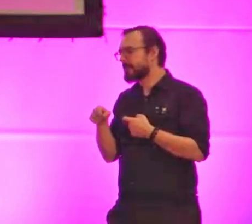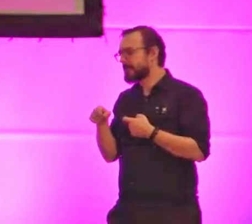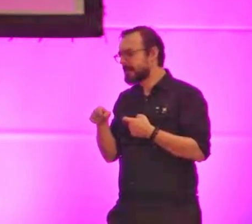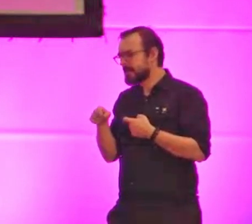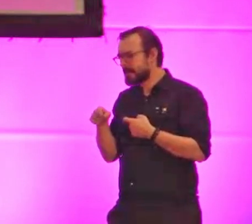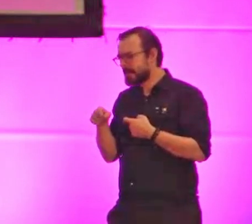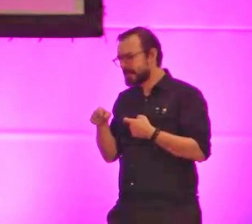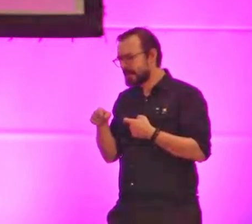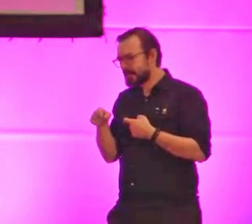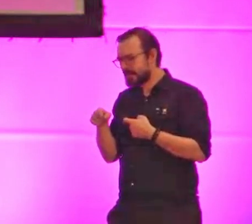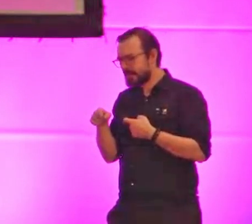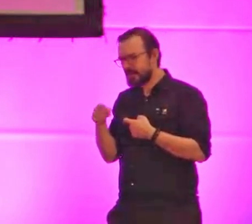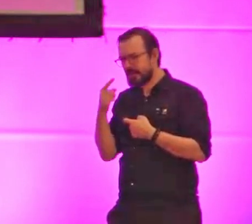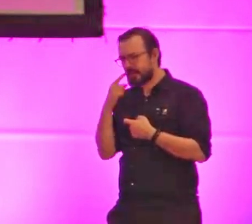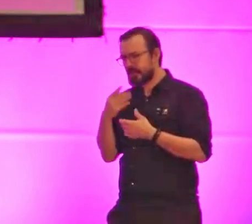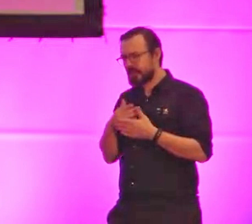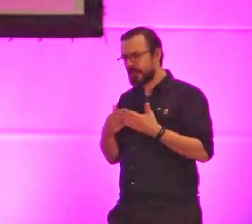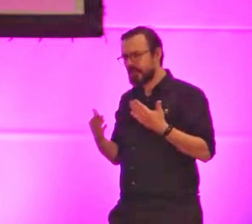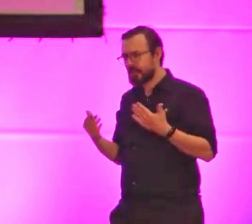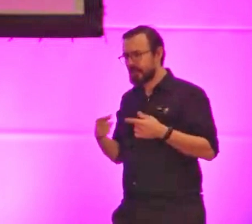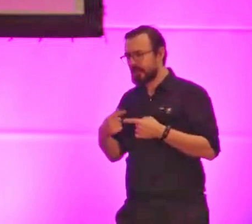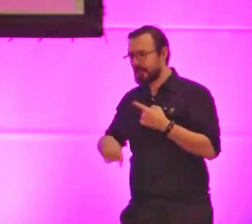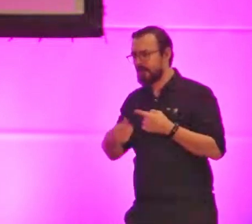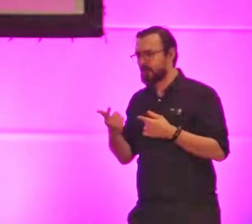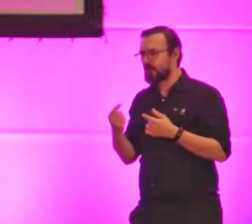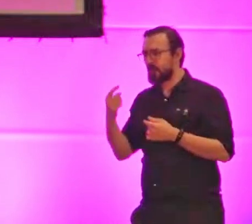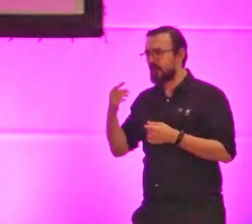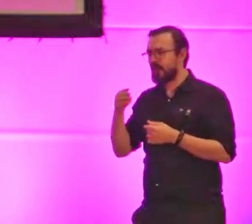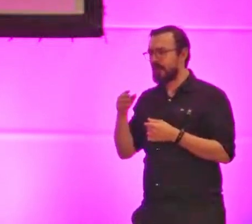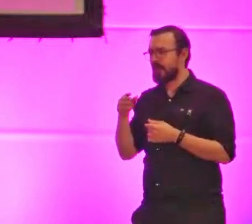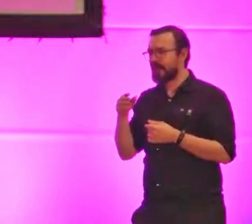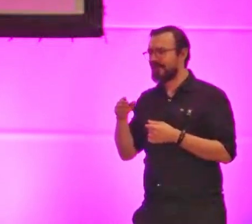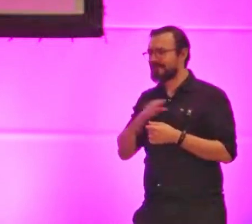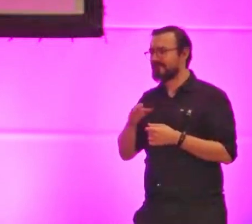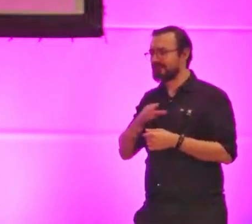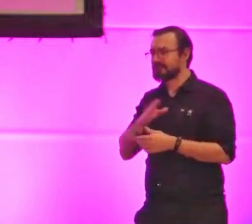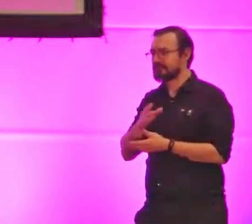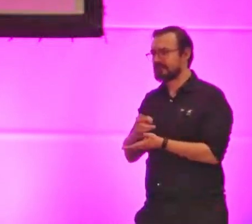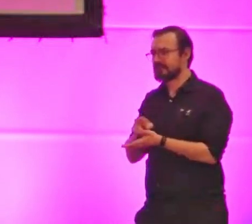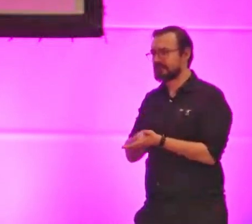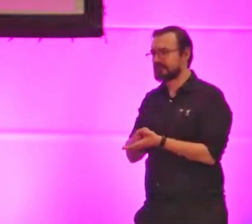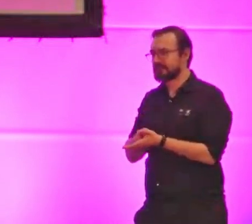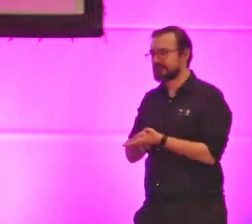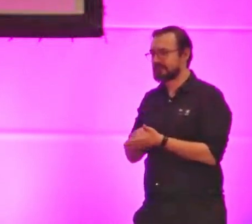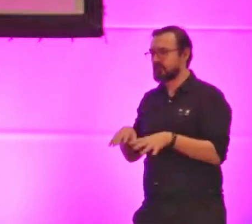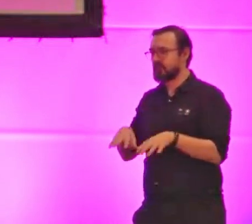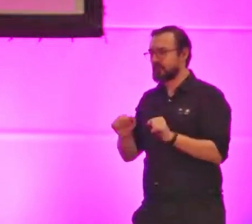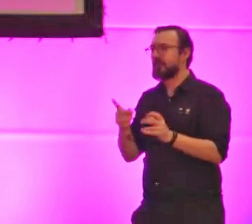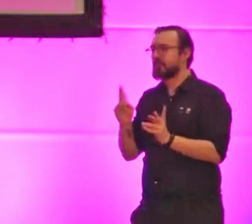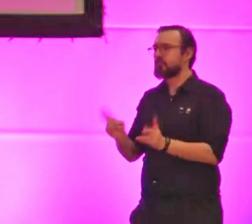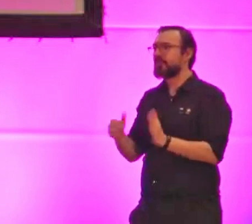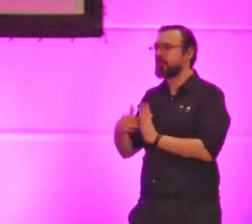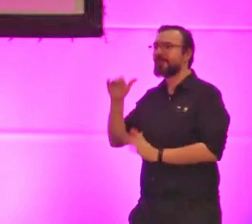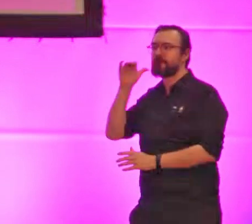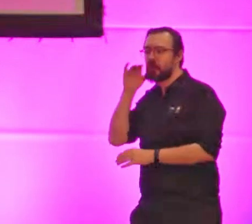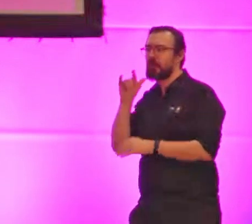talismanprocessen som Petter pratade om. Mm. Alltså, det fanns förhör, uppgifter från förhör från